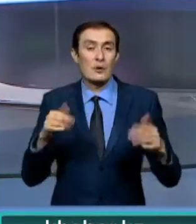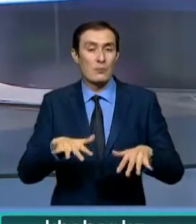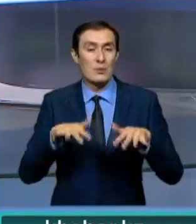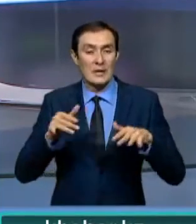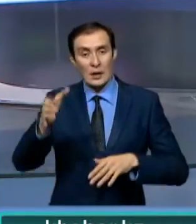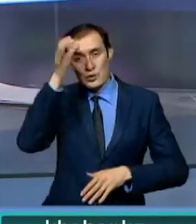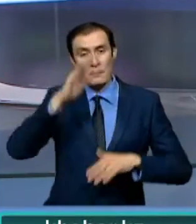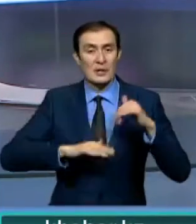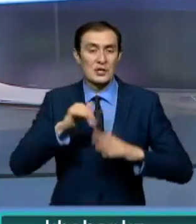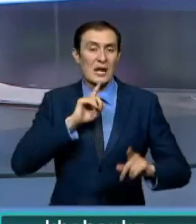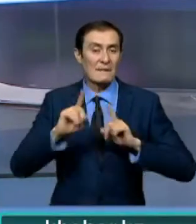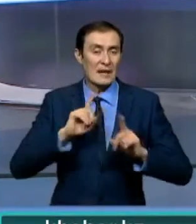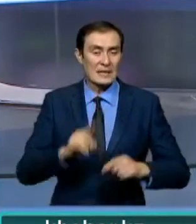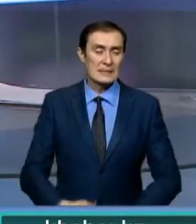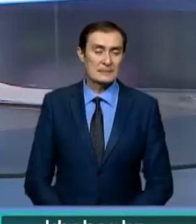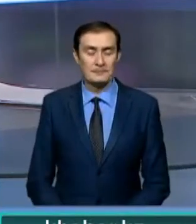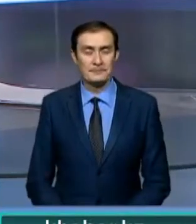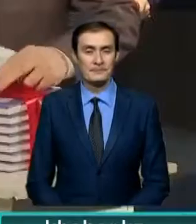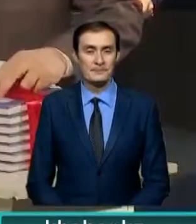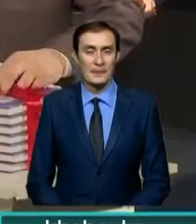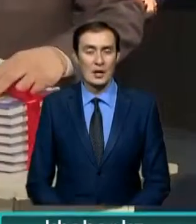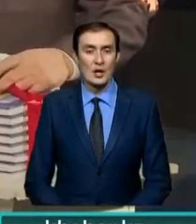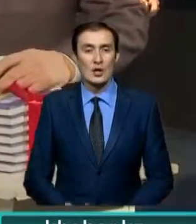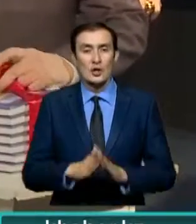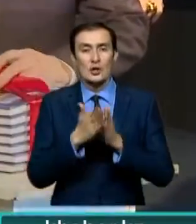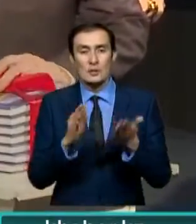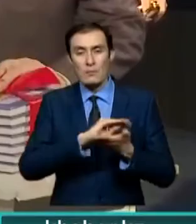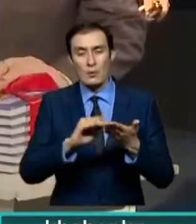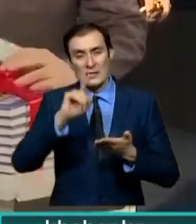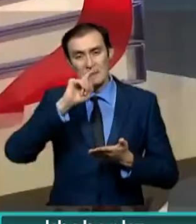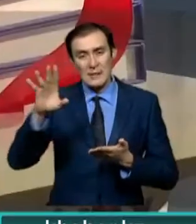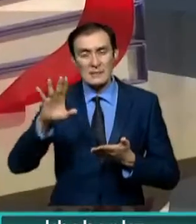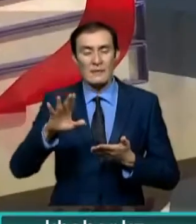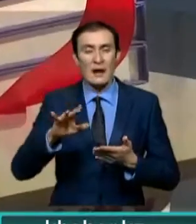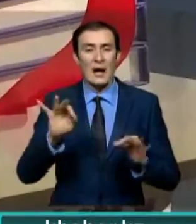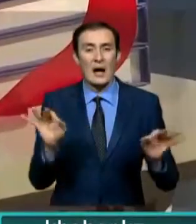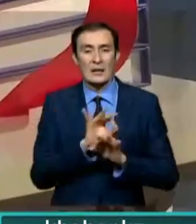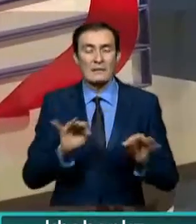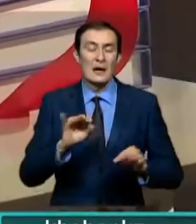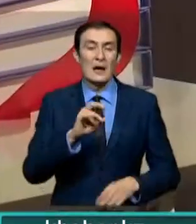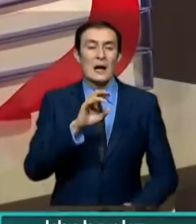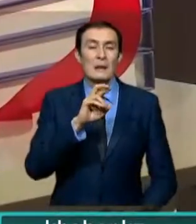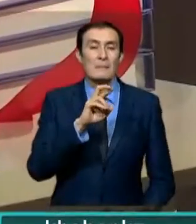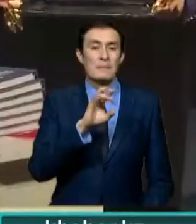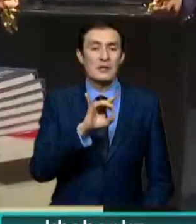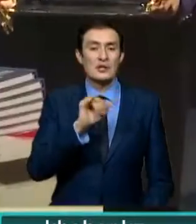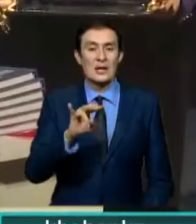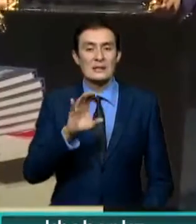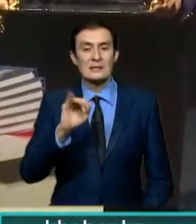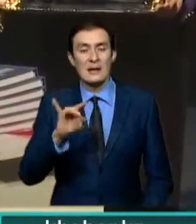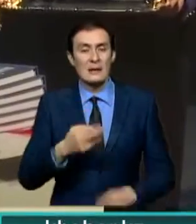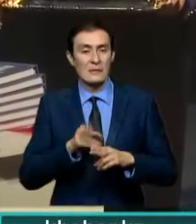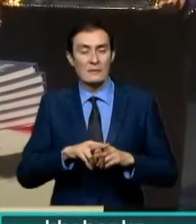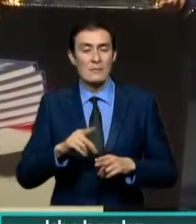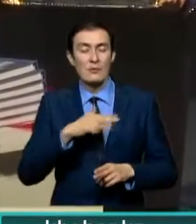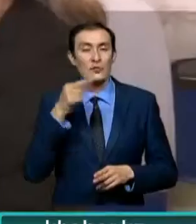научно-практической конференции сборник текста знаменитого на всю казахскую степь от иса биржан сал айфона сары переиздавался не 1 1